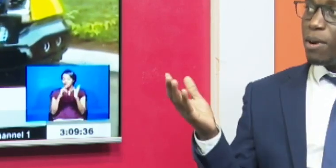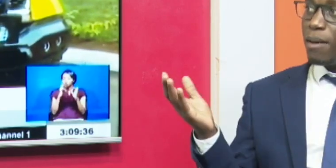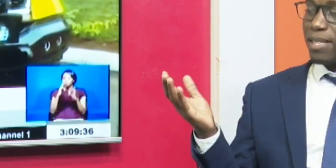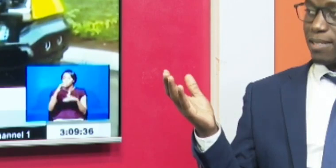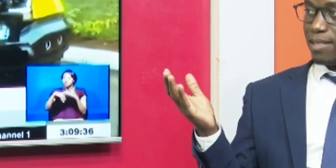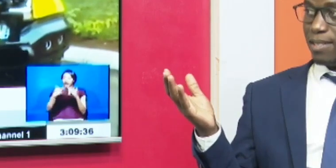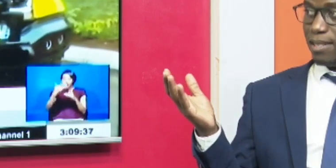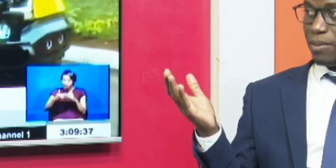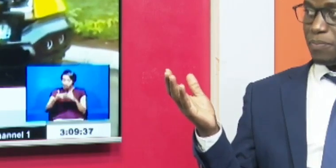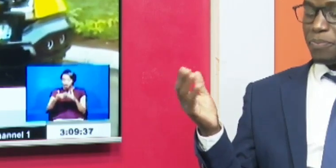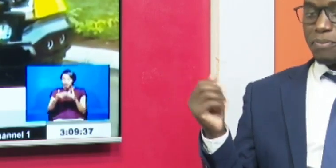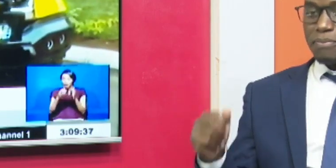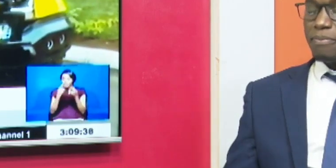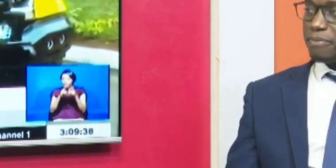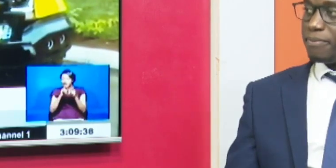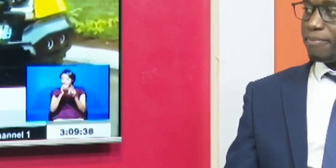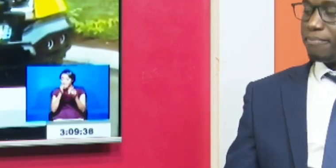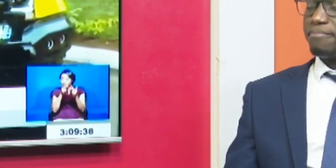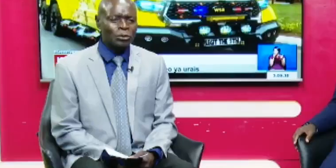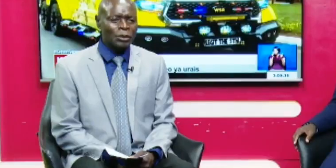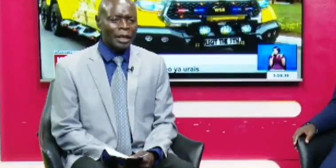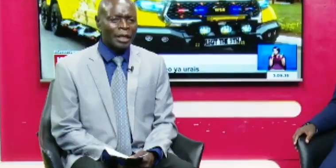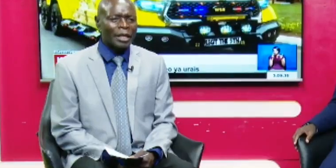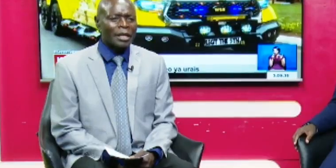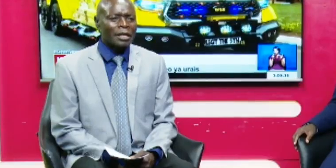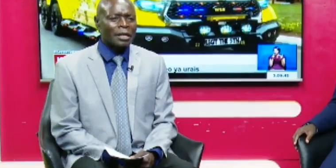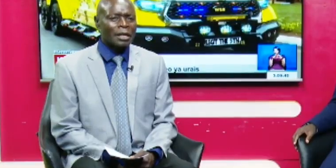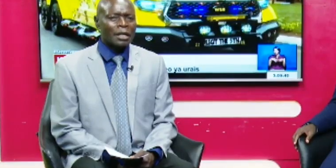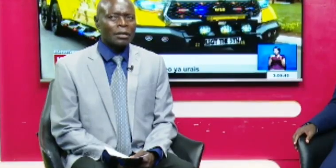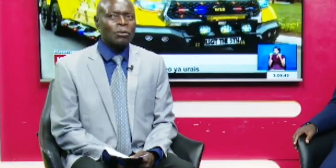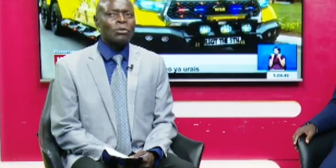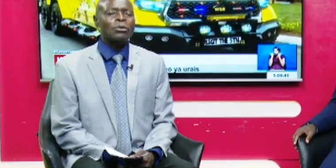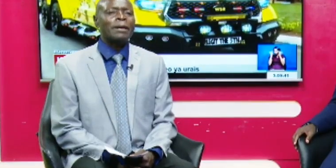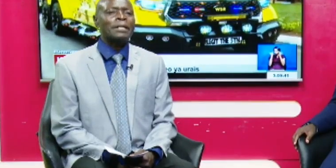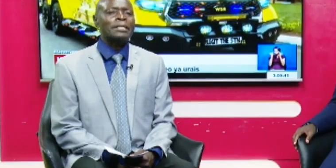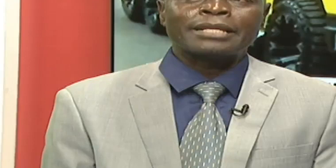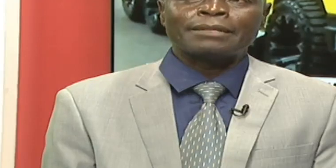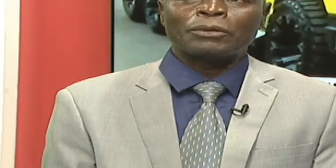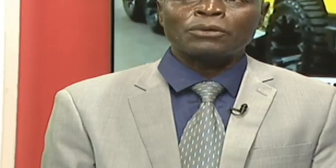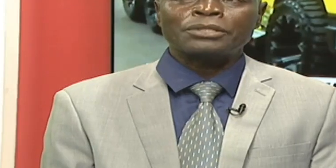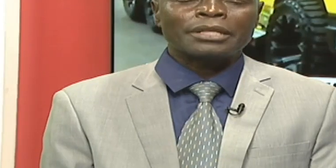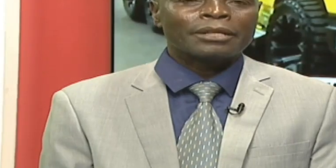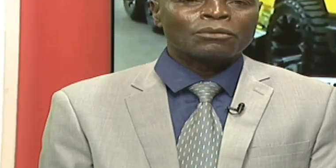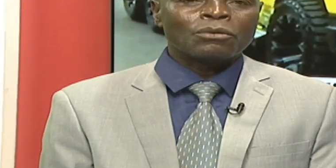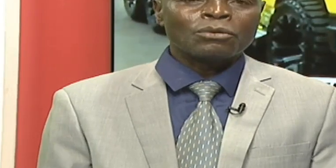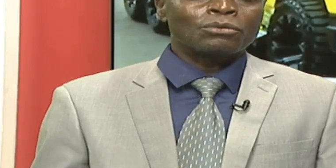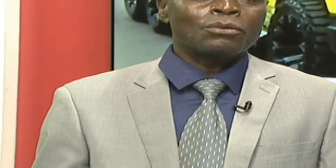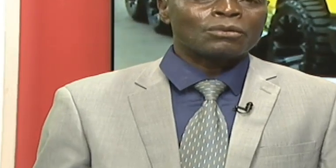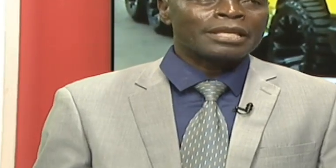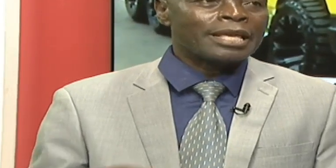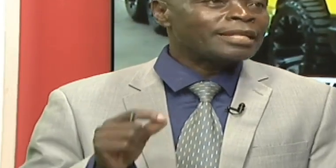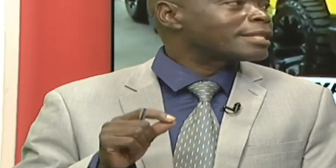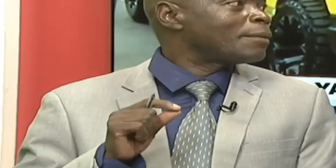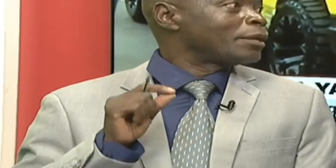nga buli bonna baasazedde eddiiro. Naye bwe mba nga ntunuulira okulu yabaze ki because